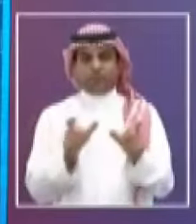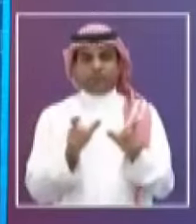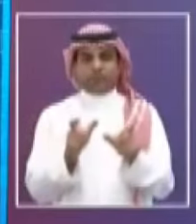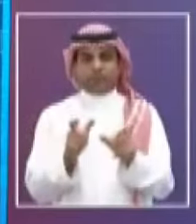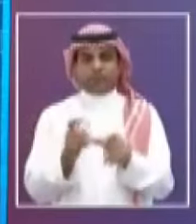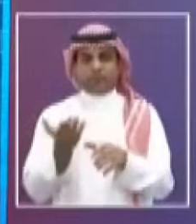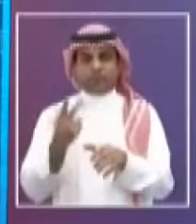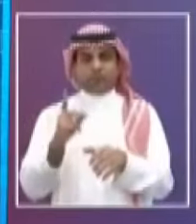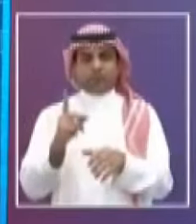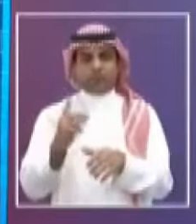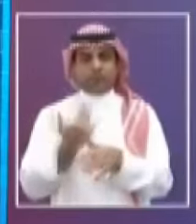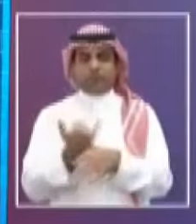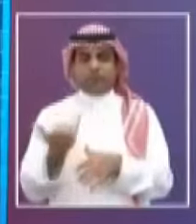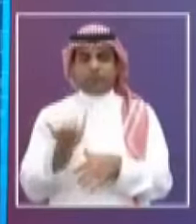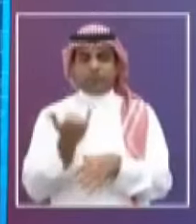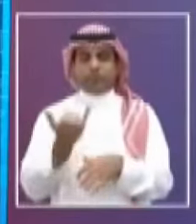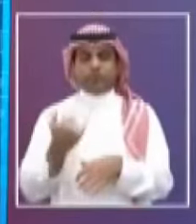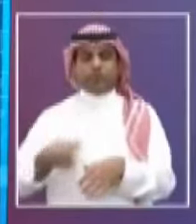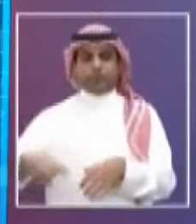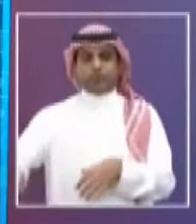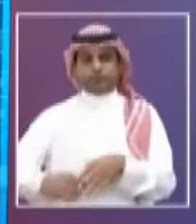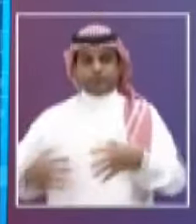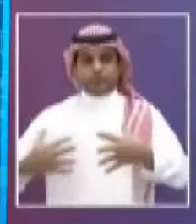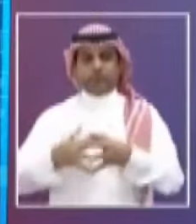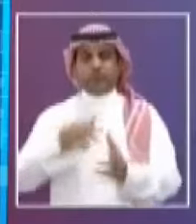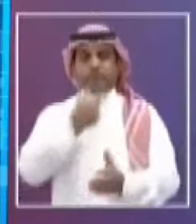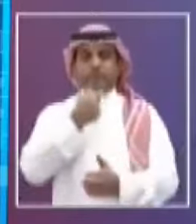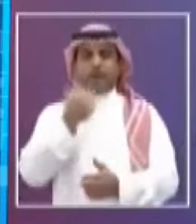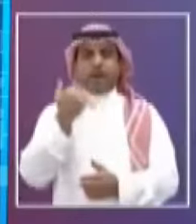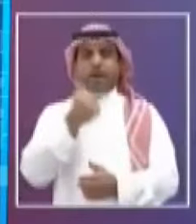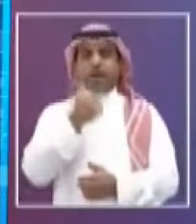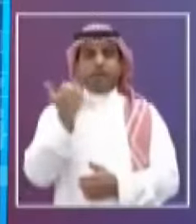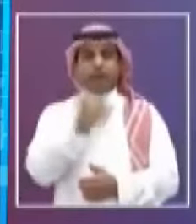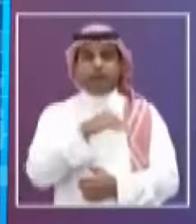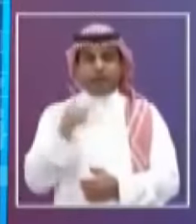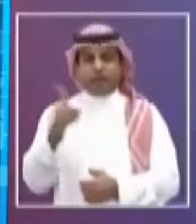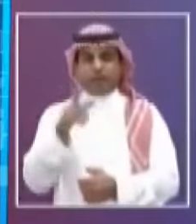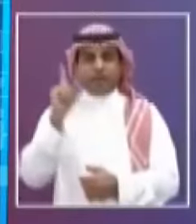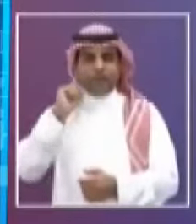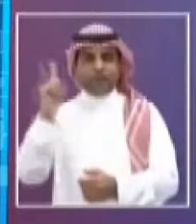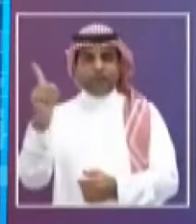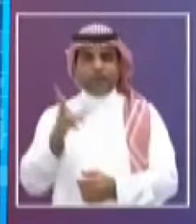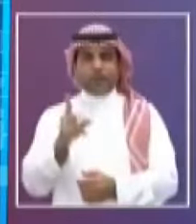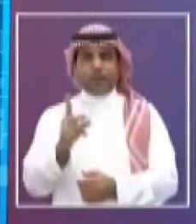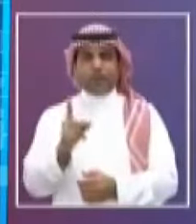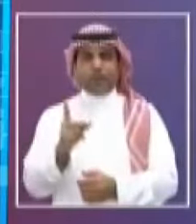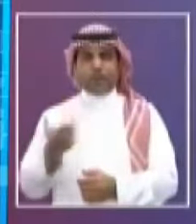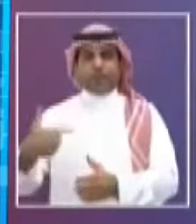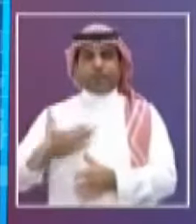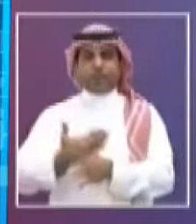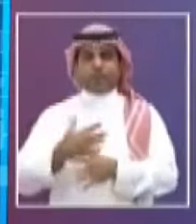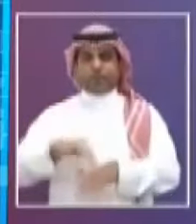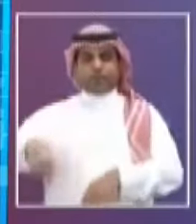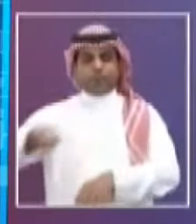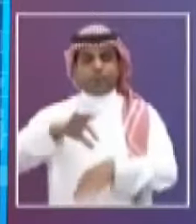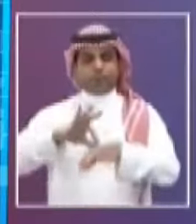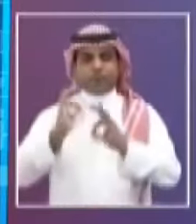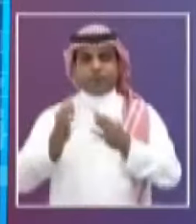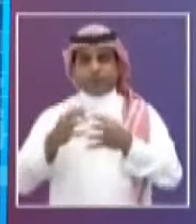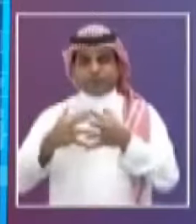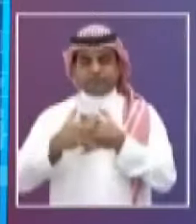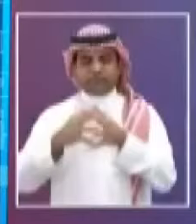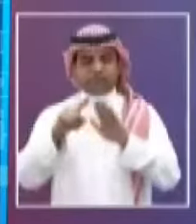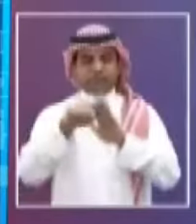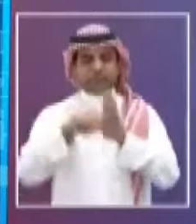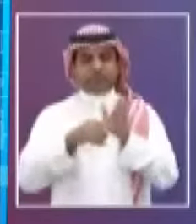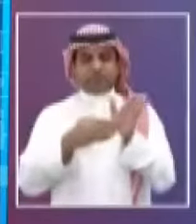دور المهم جدا الذي قادته إمارة منطقة المدينة المنورة، وكذلك تقيد أفراد المجتمع